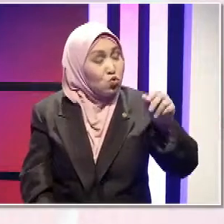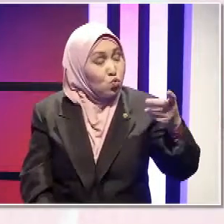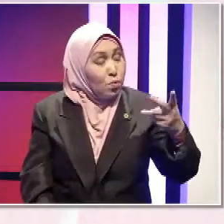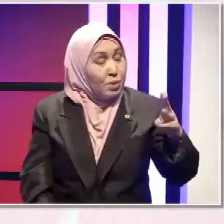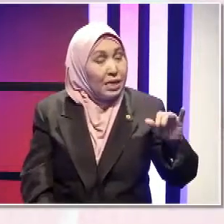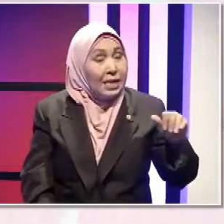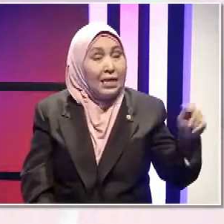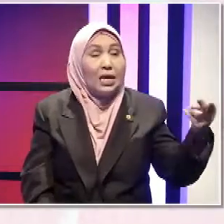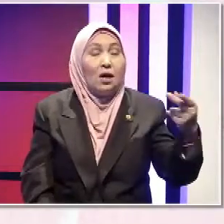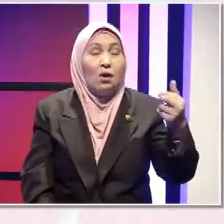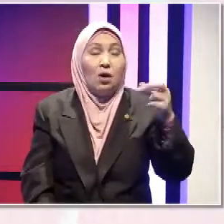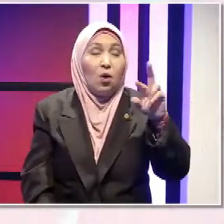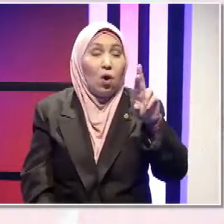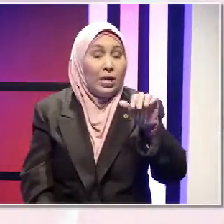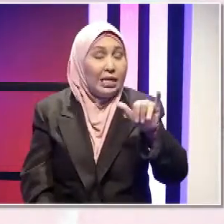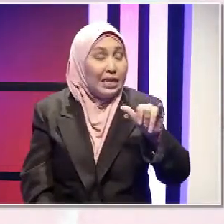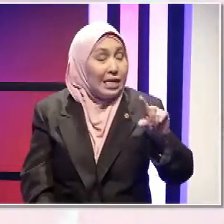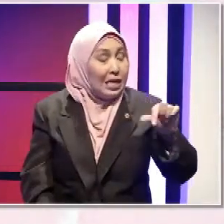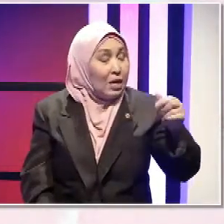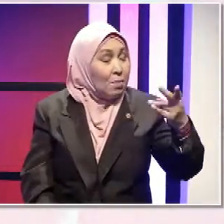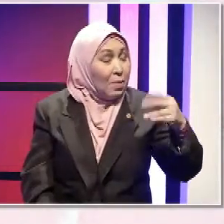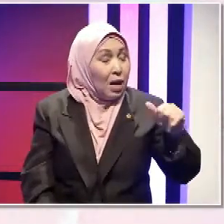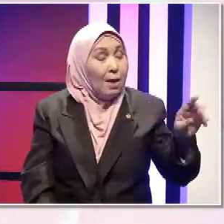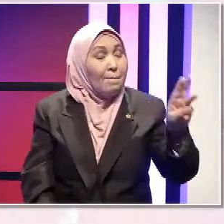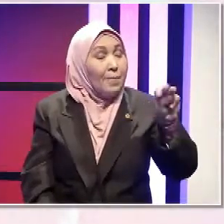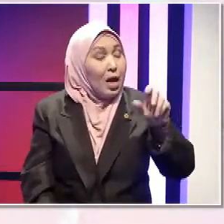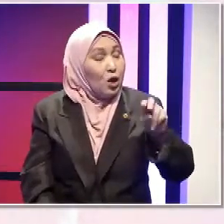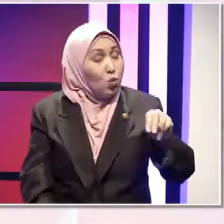yiroshi Zainal